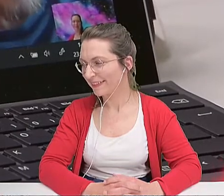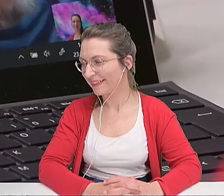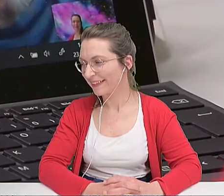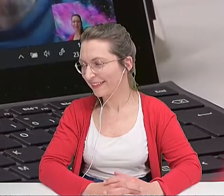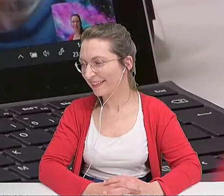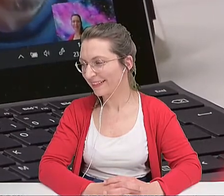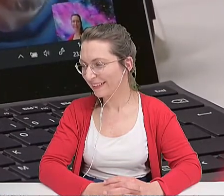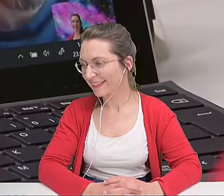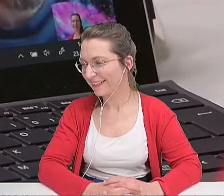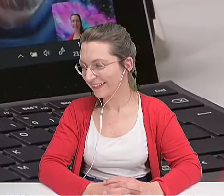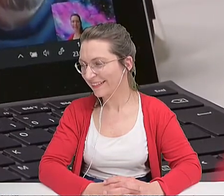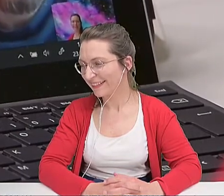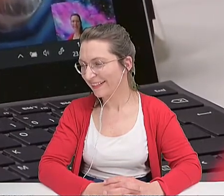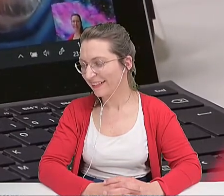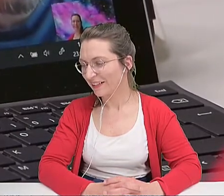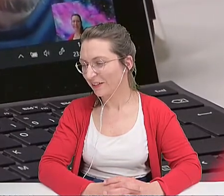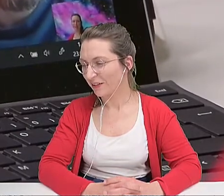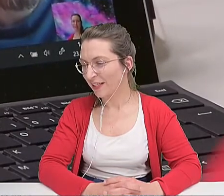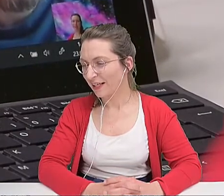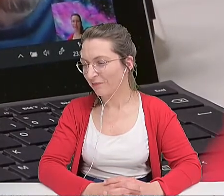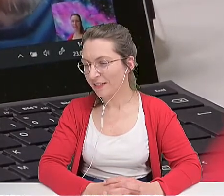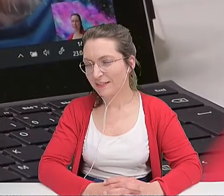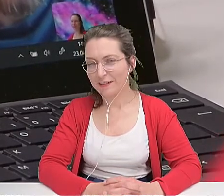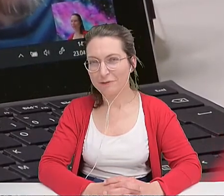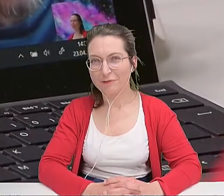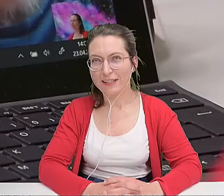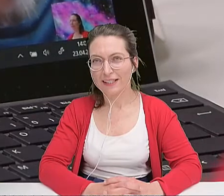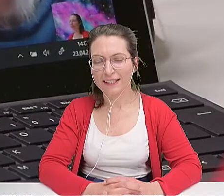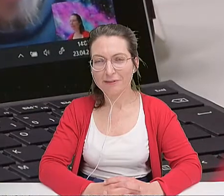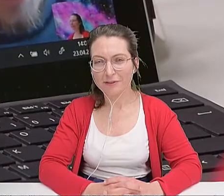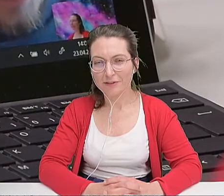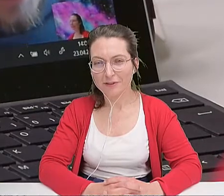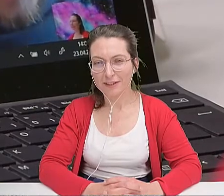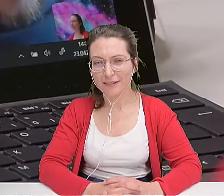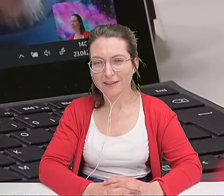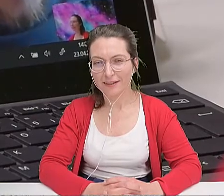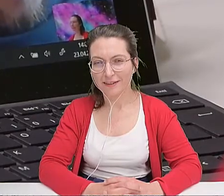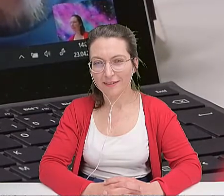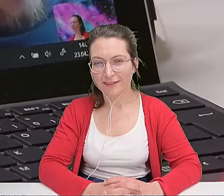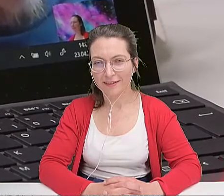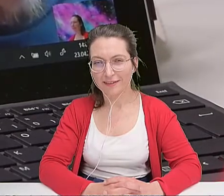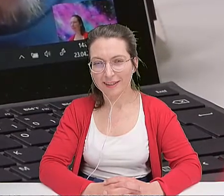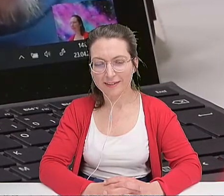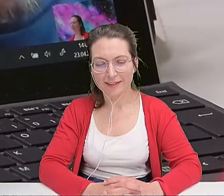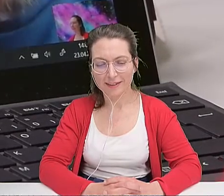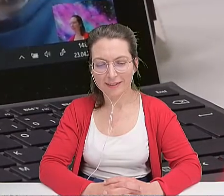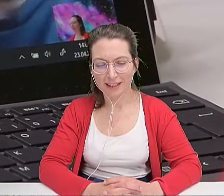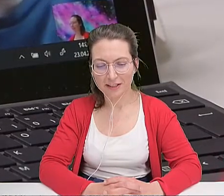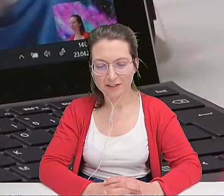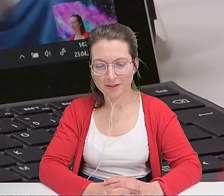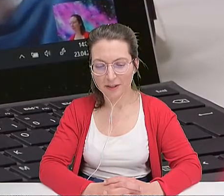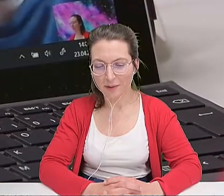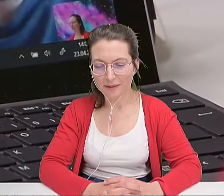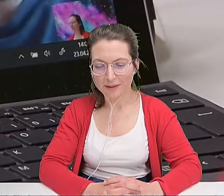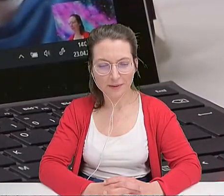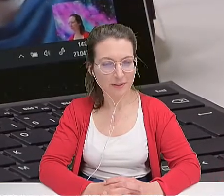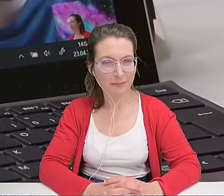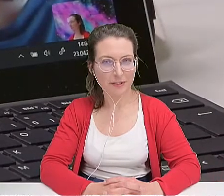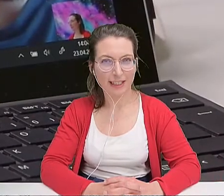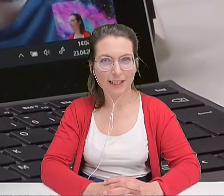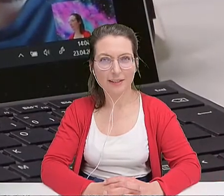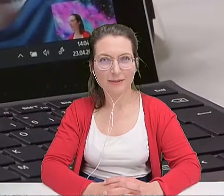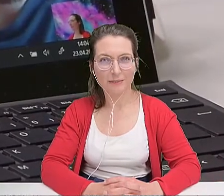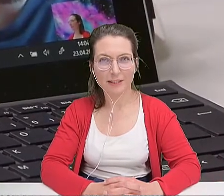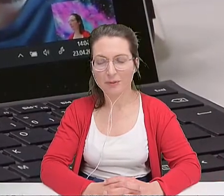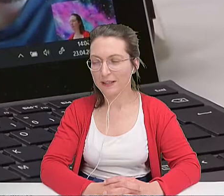Funktioniert eigentlich ganz gut. Genau. Was für viele ja nicht funktioniert, ist dieses Ganze, die Kinder sind zu Hause und die